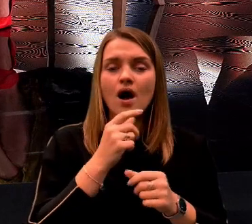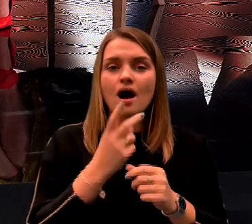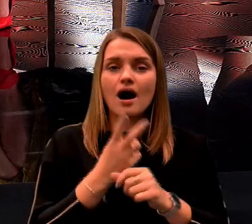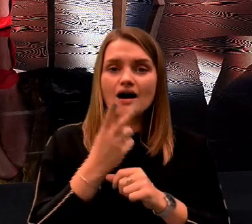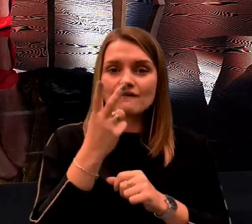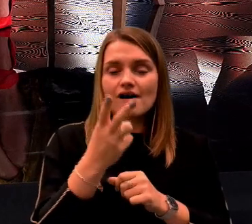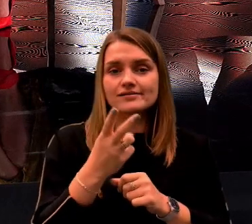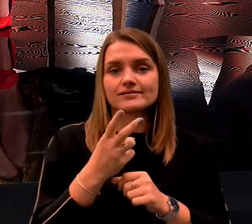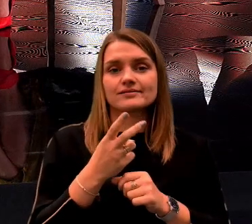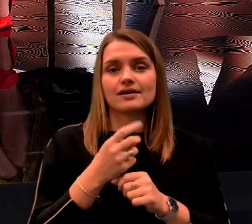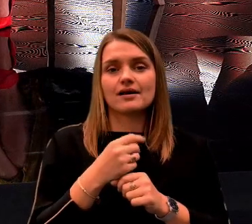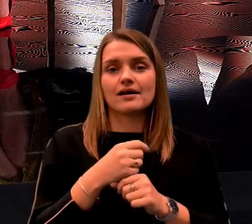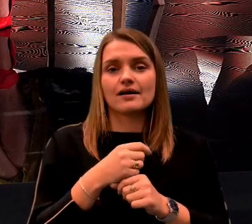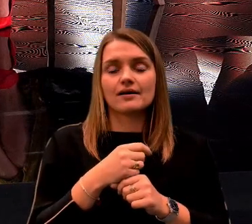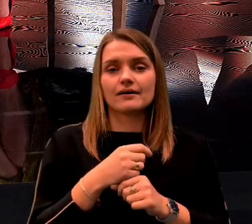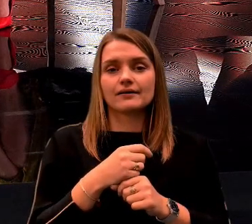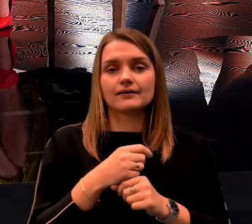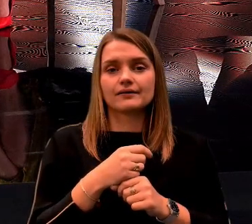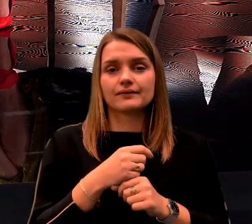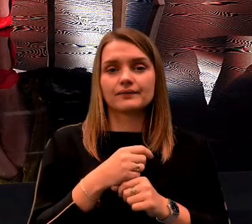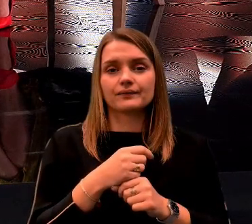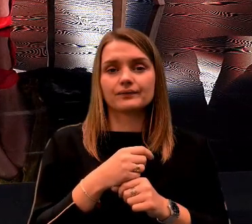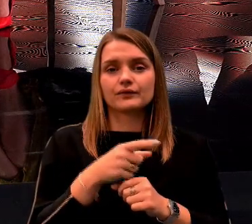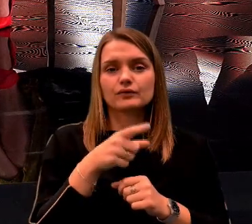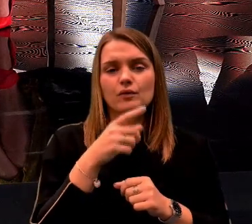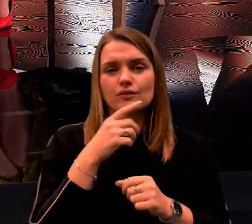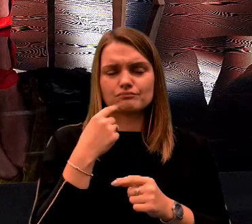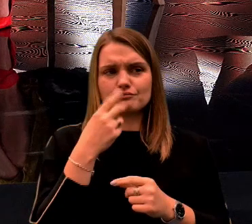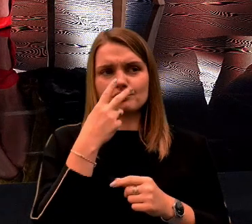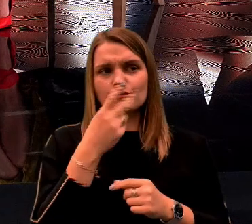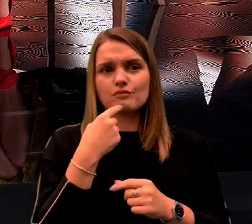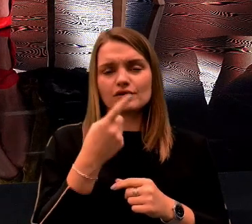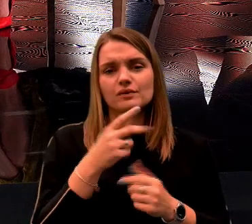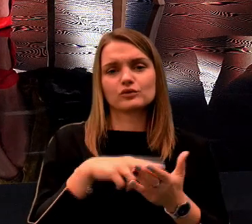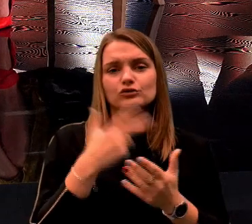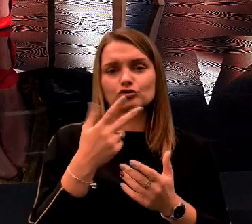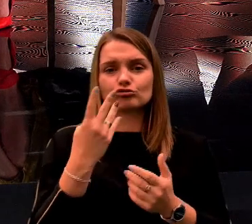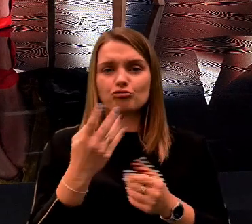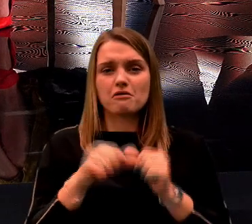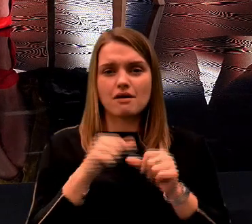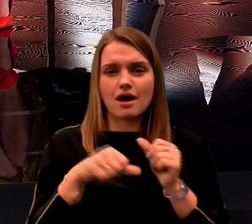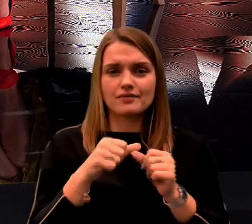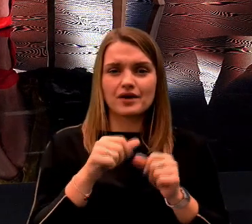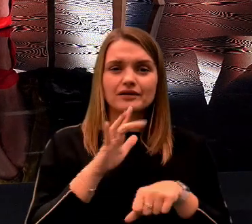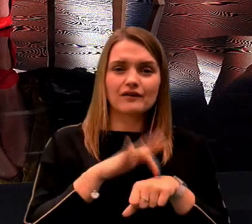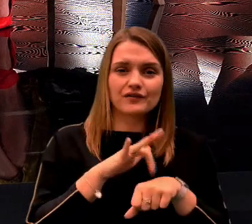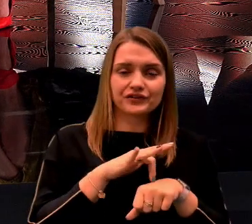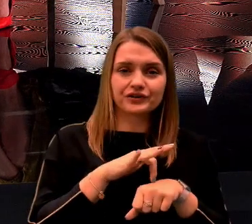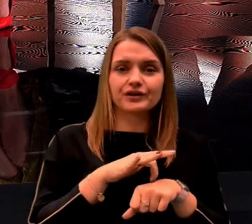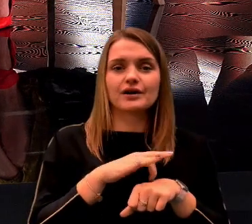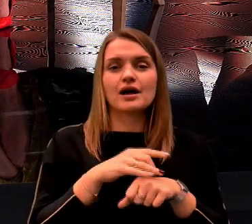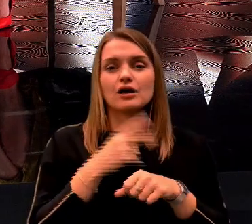to, że pracownik przepracował powiedzmy 3-4 lata i osiągał bardzo dobre wyniki, ale czasami jest też tak, że